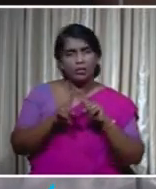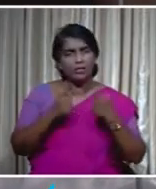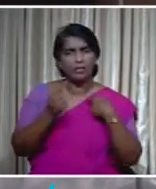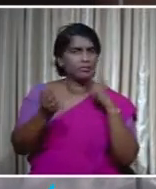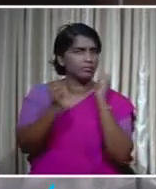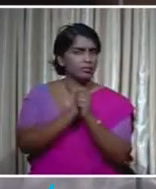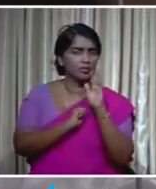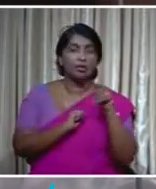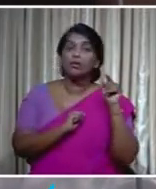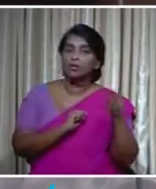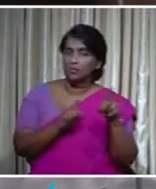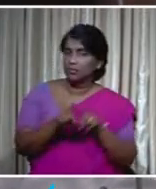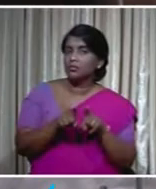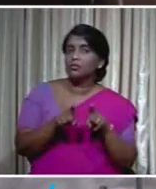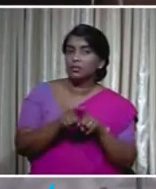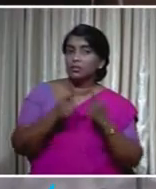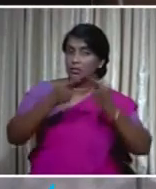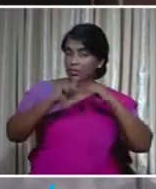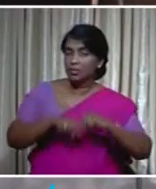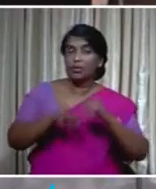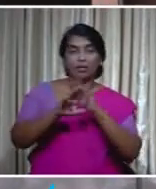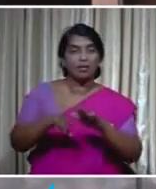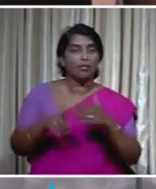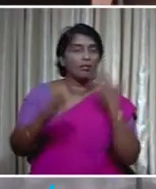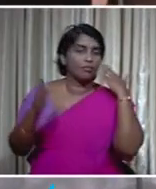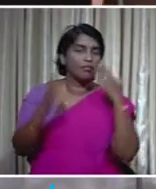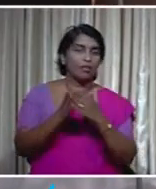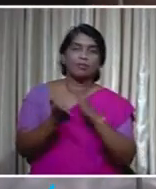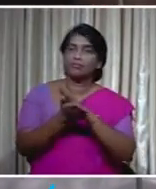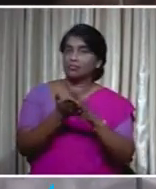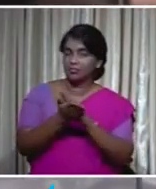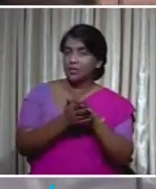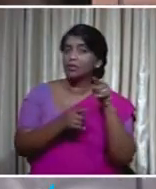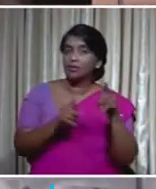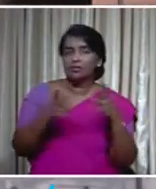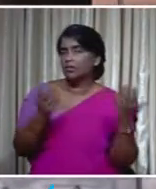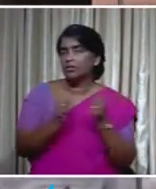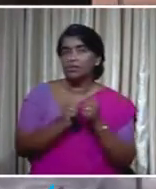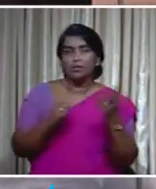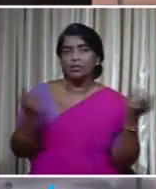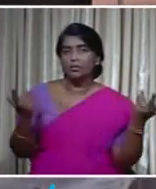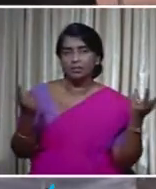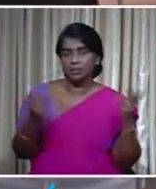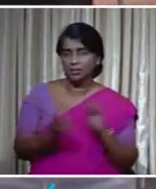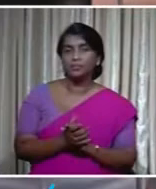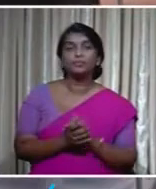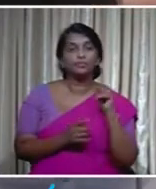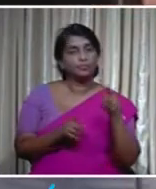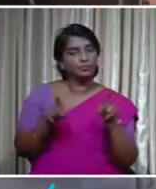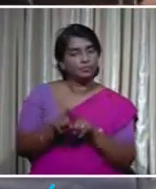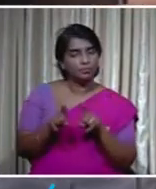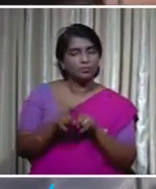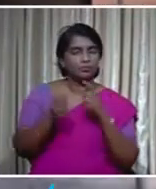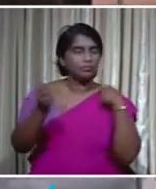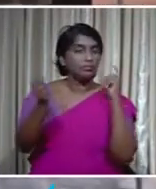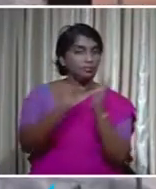அடுத்த சந்ததியை அவரால் சரியாக உருவாக்க முடியும். இல்லாதுவிட்டால் கல்வியில் என்னத்தை செய்ய முடியும்? ஆகவே வாண்மை விருத்திக்கான செயற்பாட்டிலே